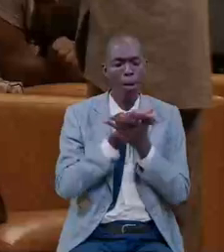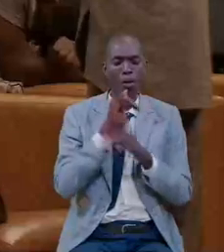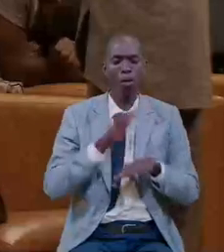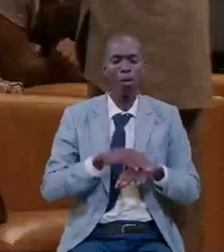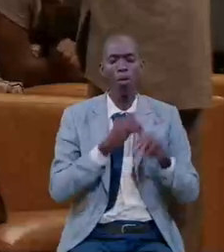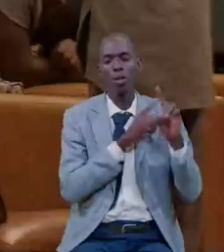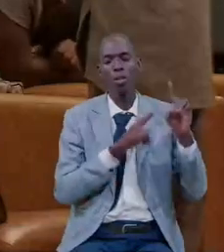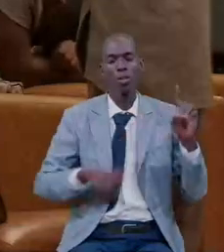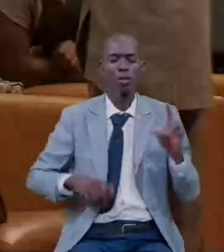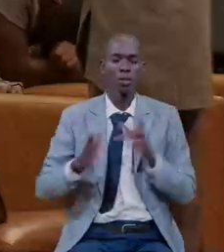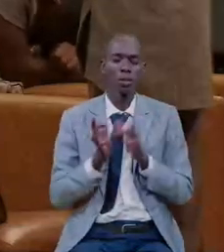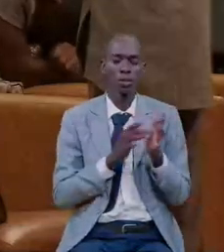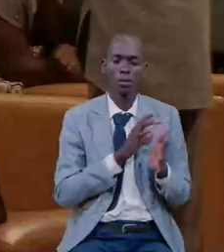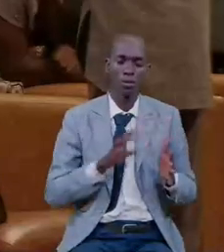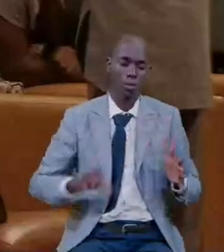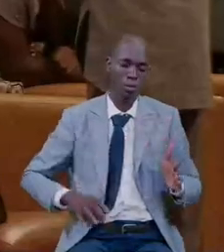croyez au Seigneur Jésus-Christ,